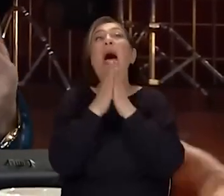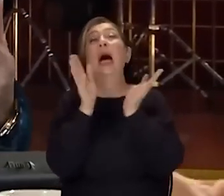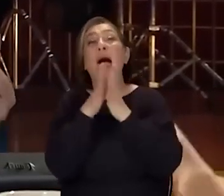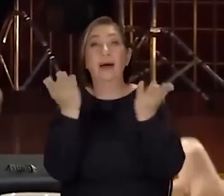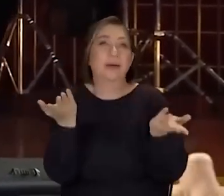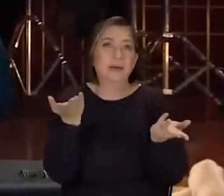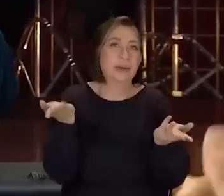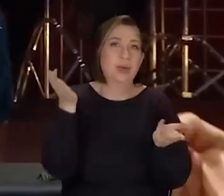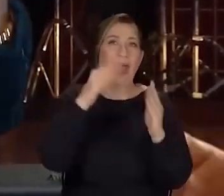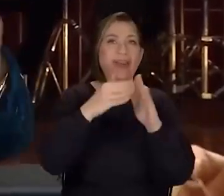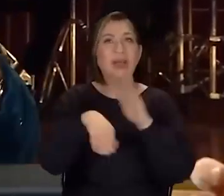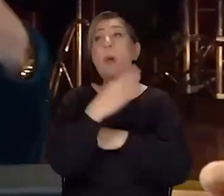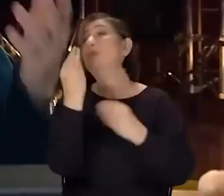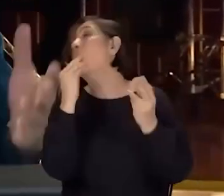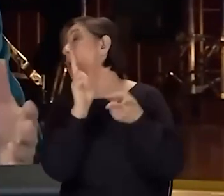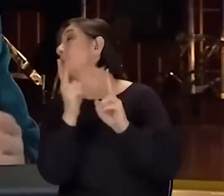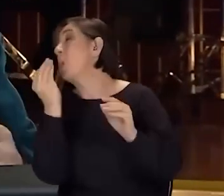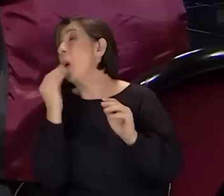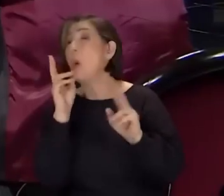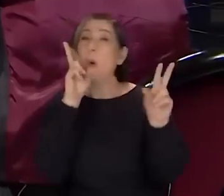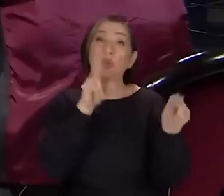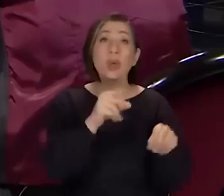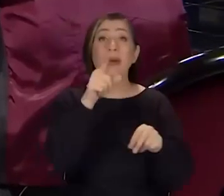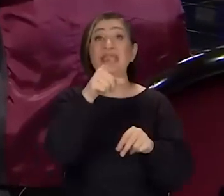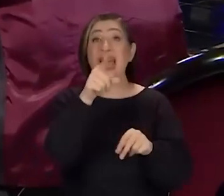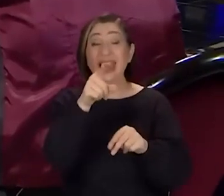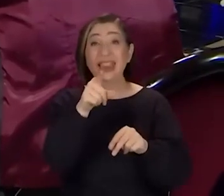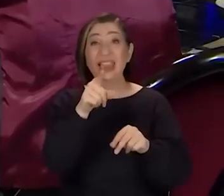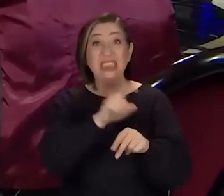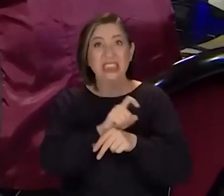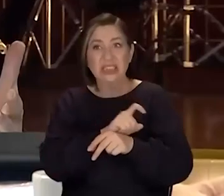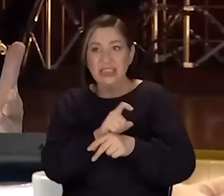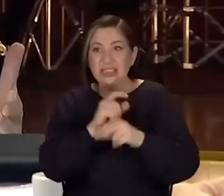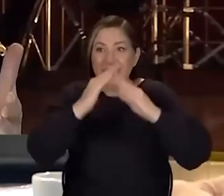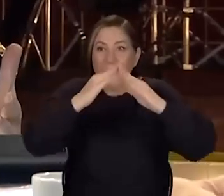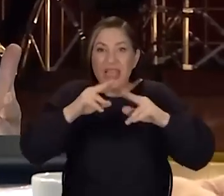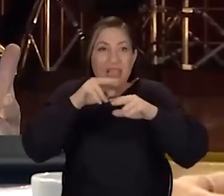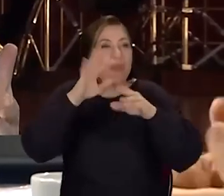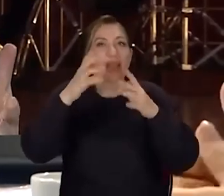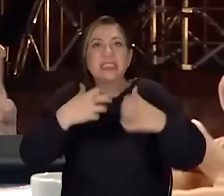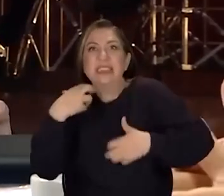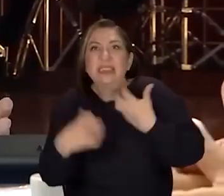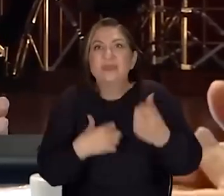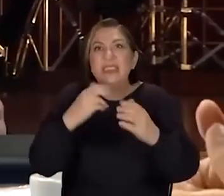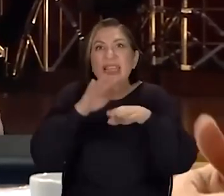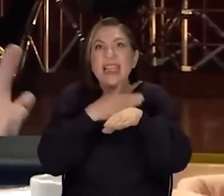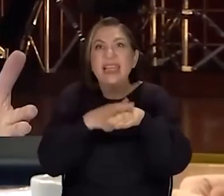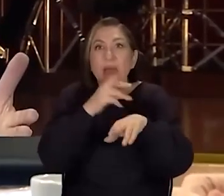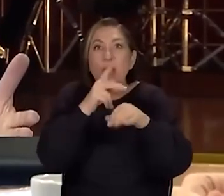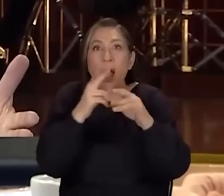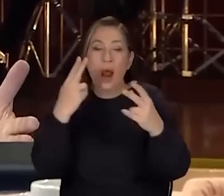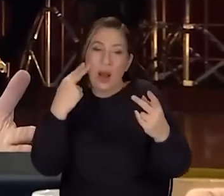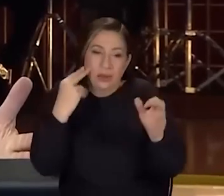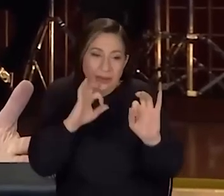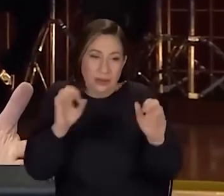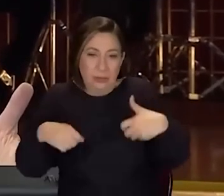alkışlayarak ondan sonra gidiyor. Aynen. Aman pek güzel oyun seyrettik falan diye uyuyor. Sen böyle kızgın damdaki kedi. Aynen. Ondan sonra ne yapacaksın?